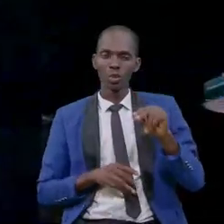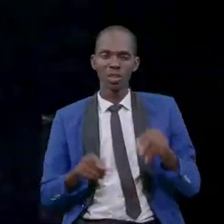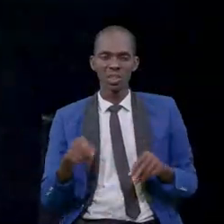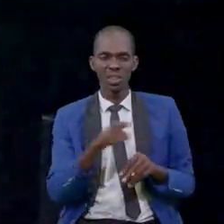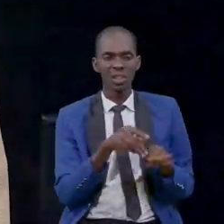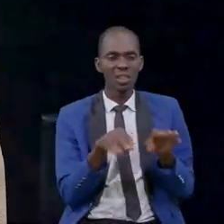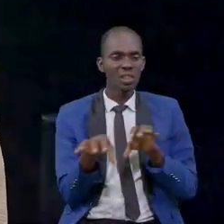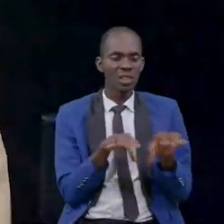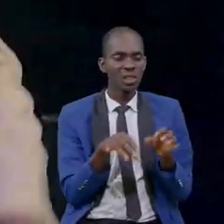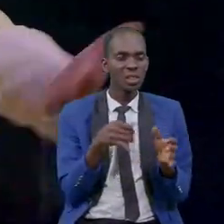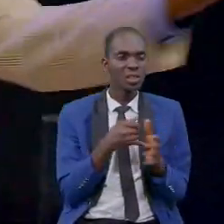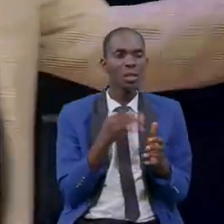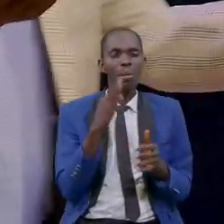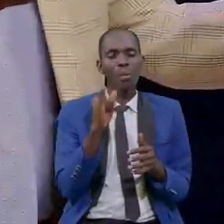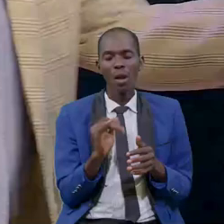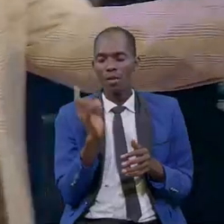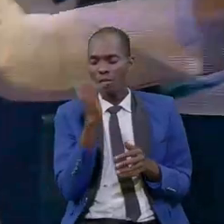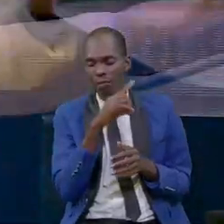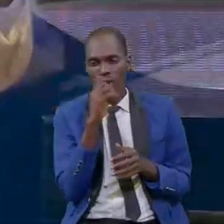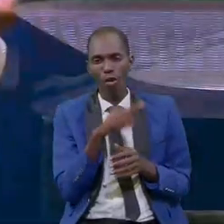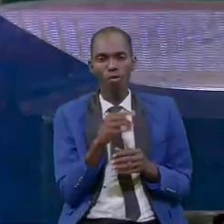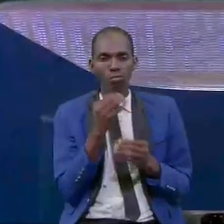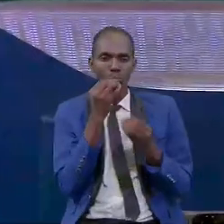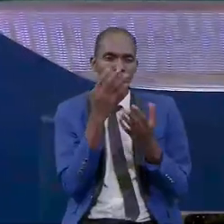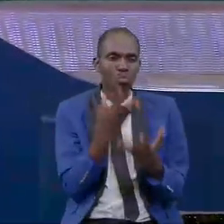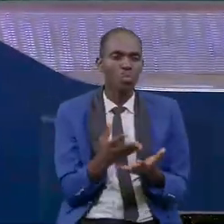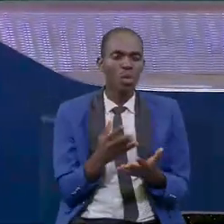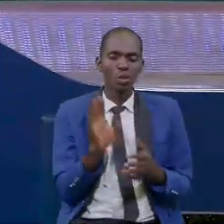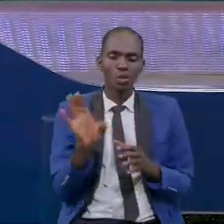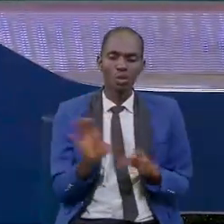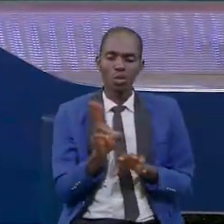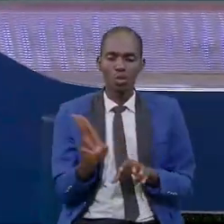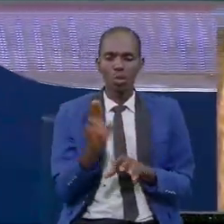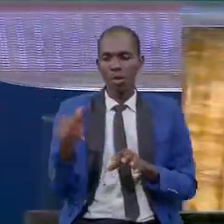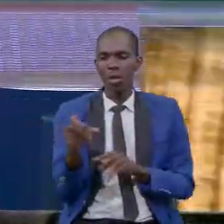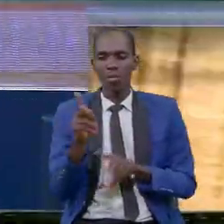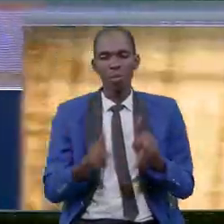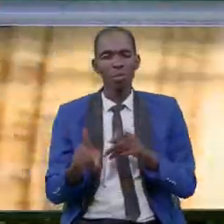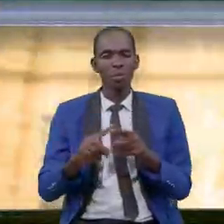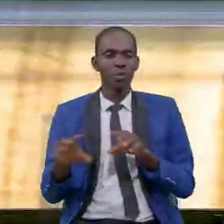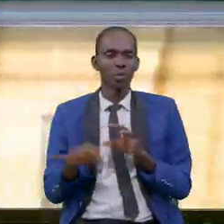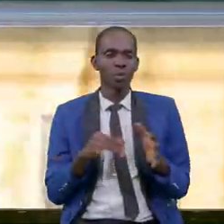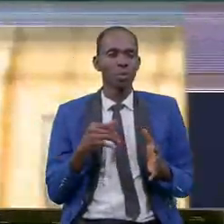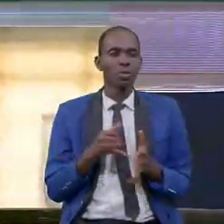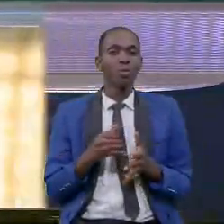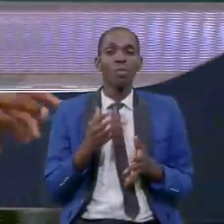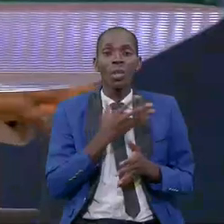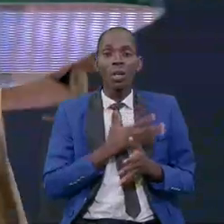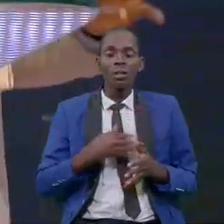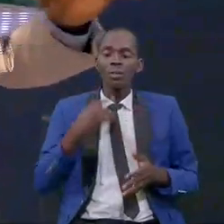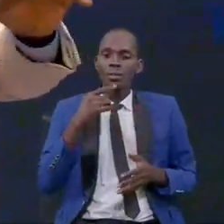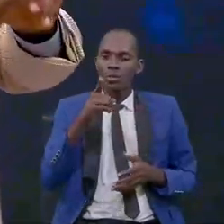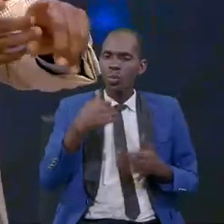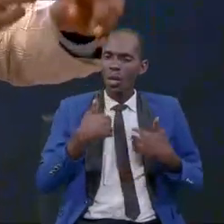Ils l'ont fait par l'intermédiaire des autres, ils l'ont fait par la main des autres, mais il dit que vous l'avez fait, alors vous comprenez. Et ils ont